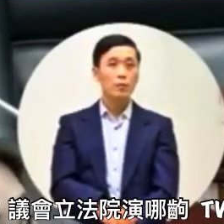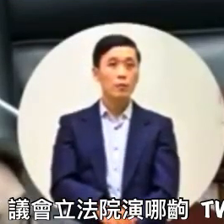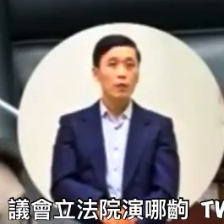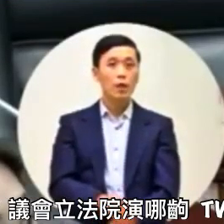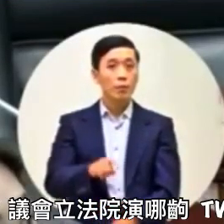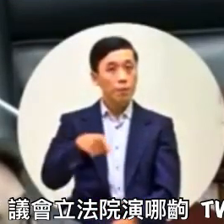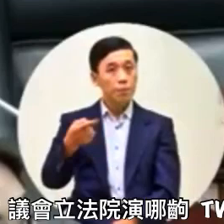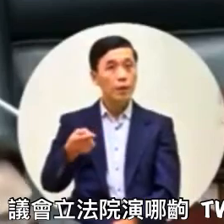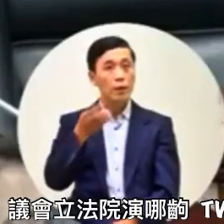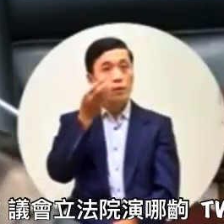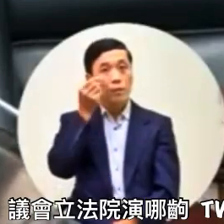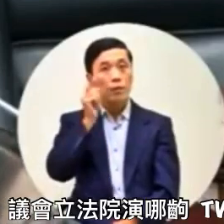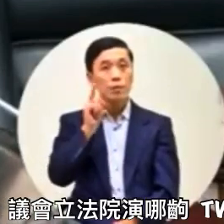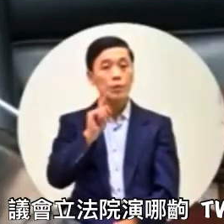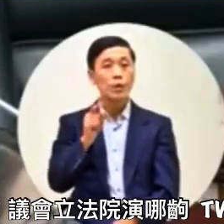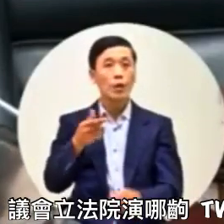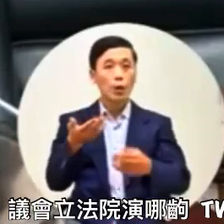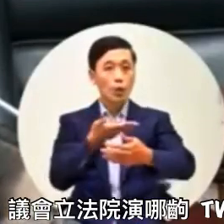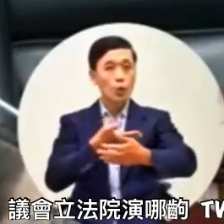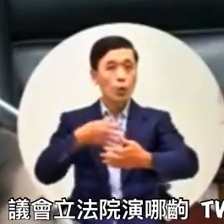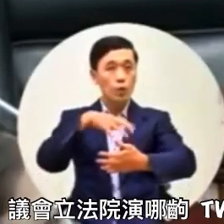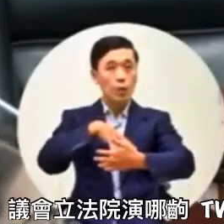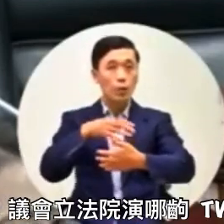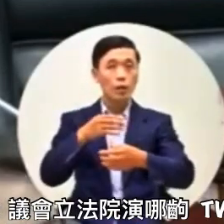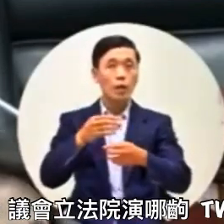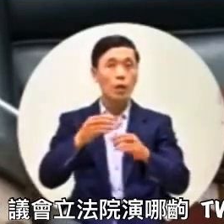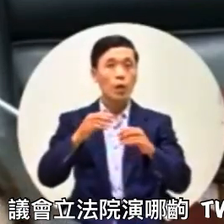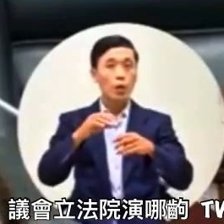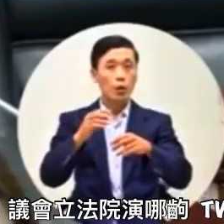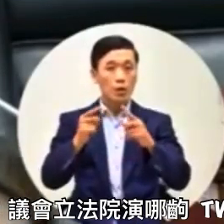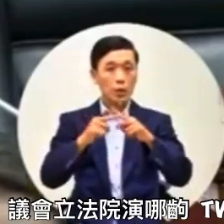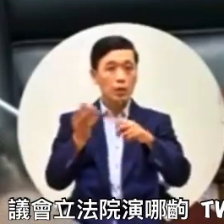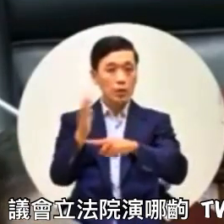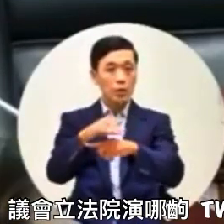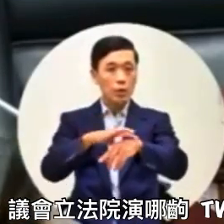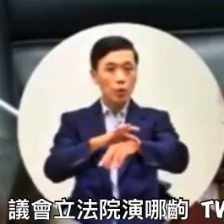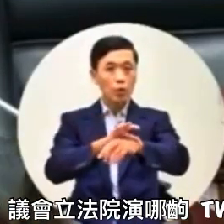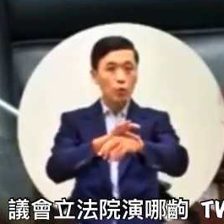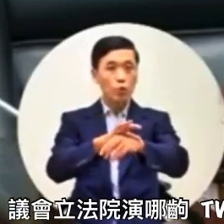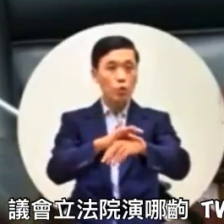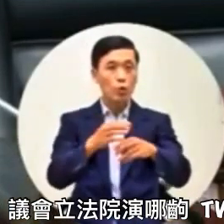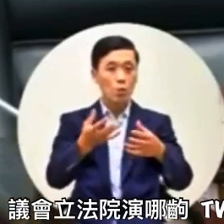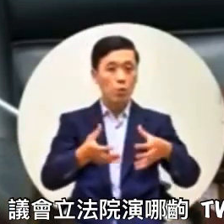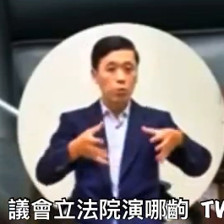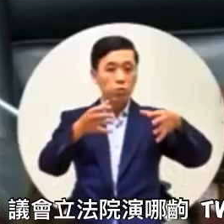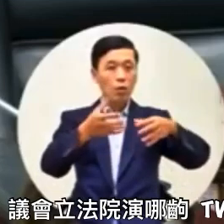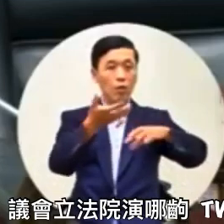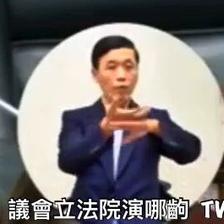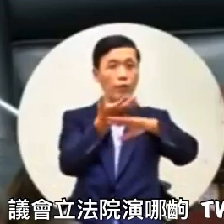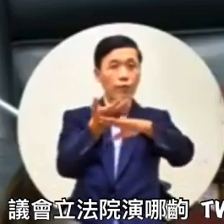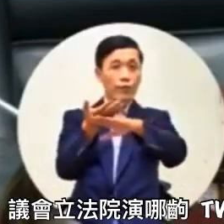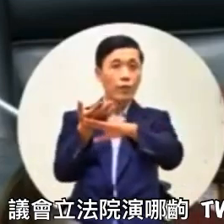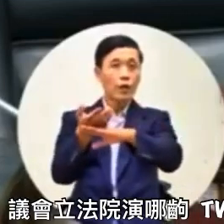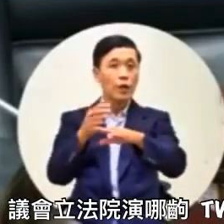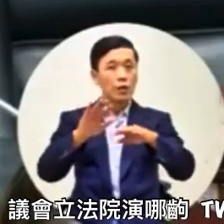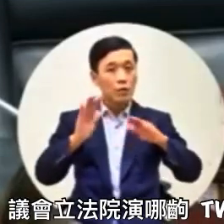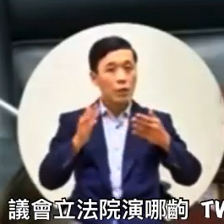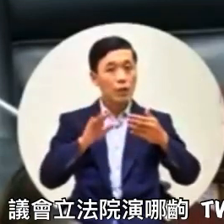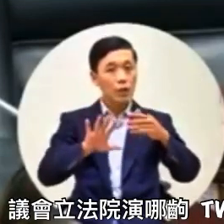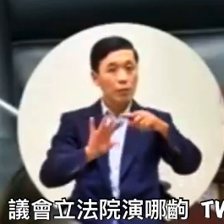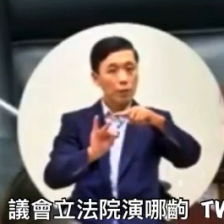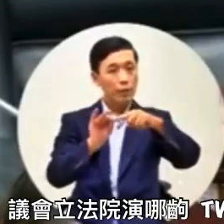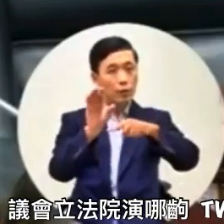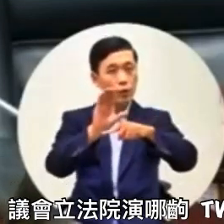接下来我们来看我们湖内我们纳古塔，因为我们现在纳古塔塔位目前已经大概九成都已